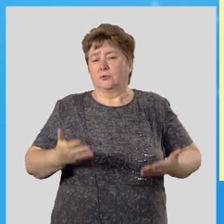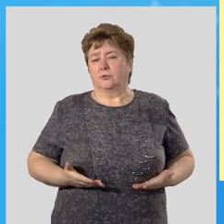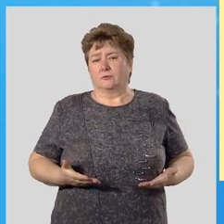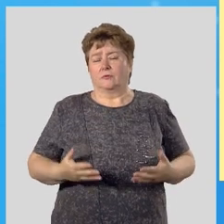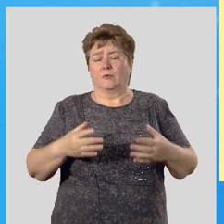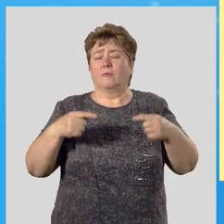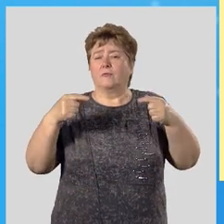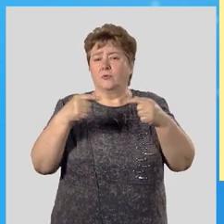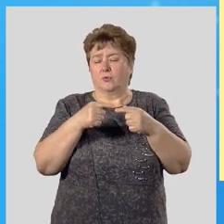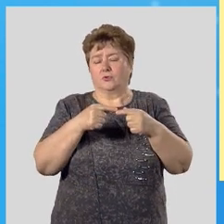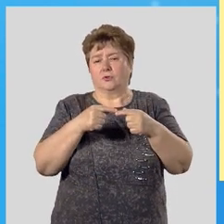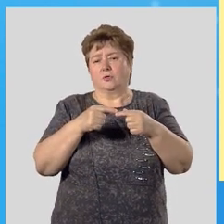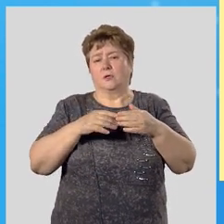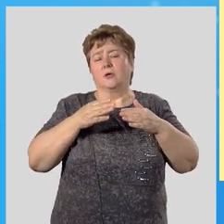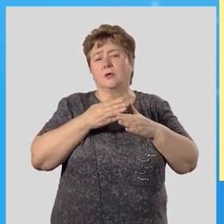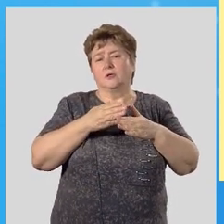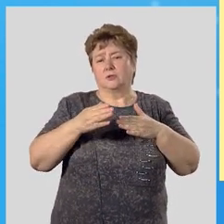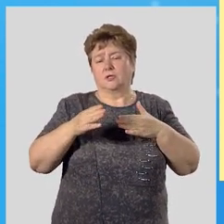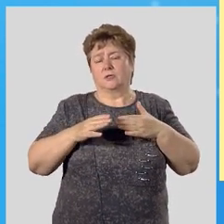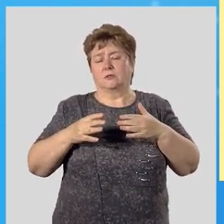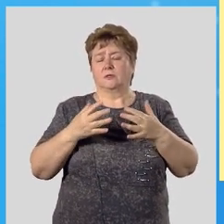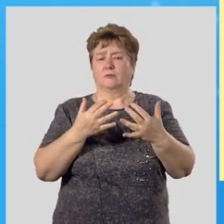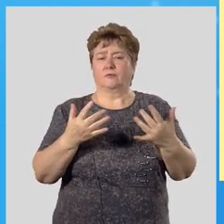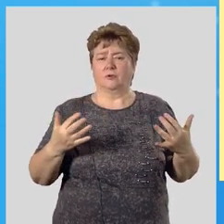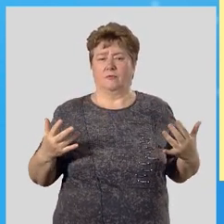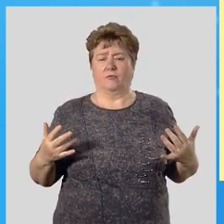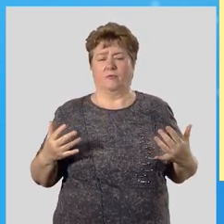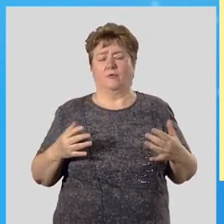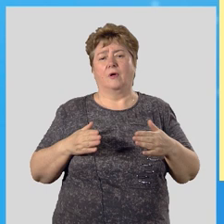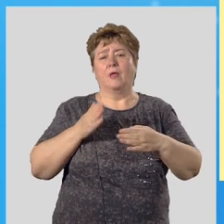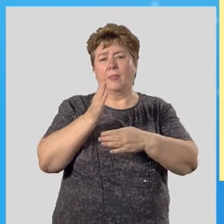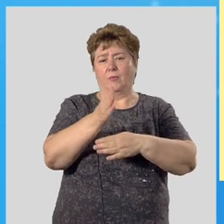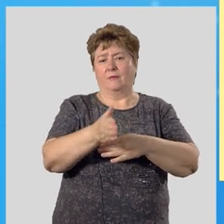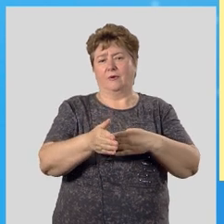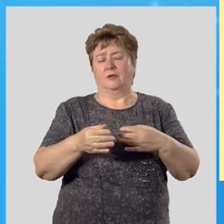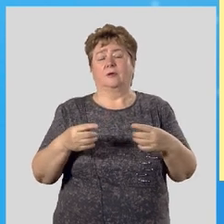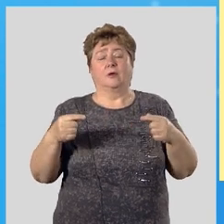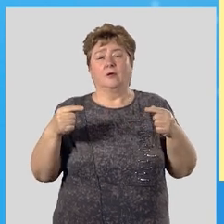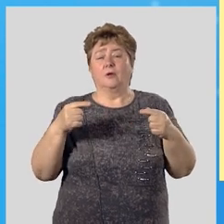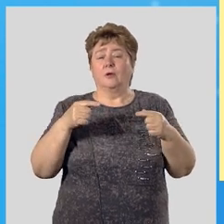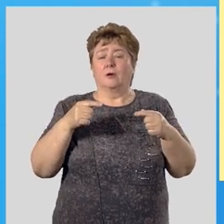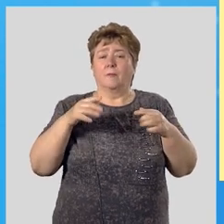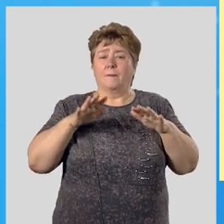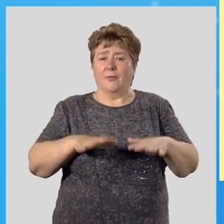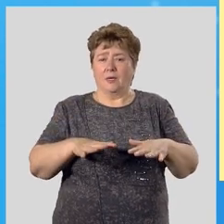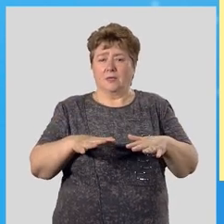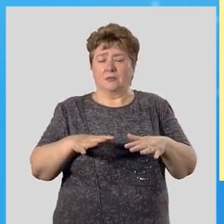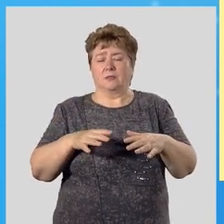в определенной части видового ареала, то есть